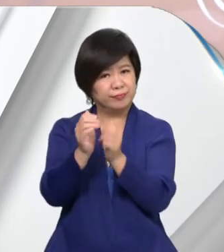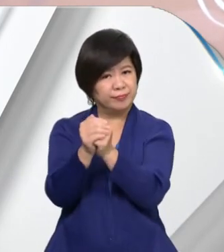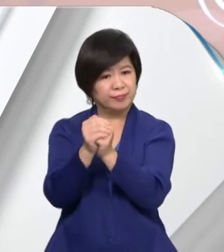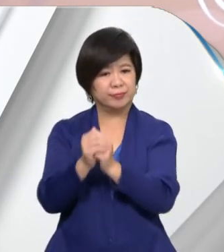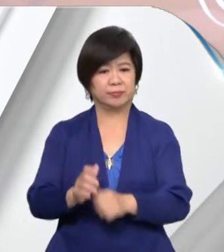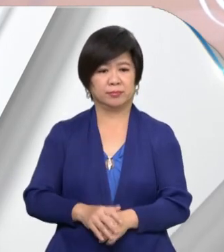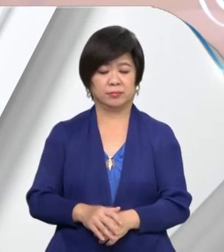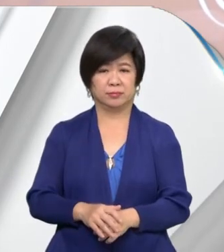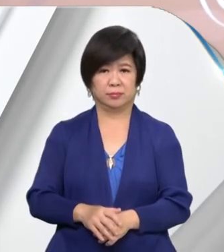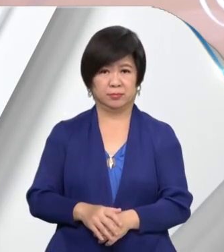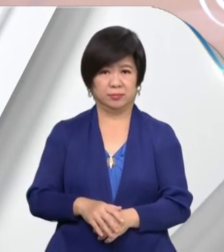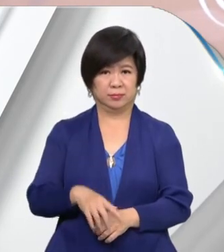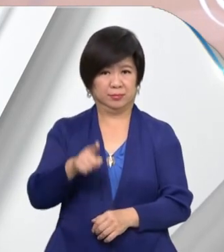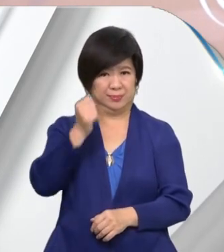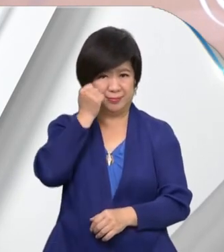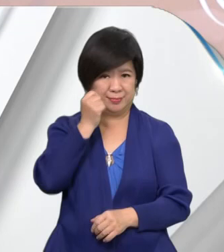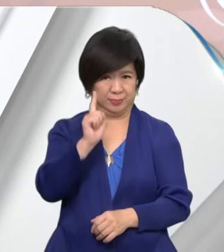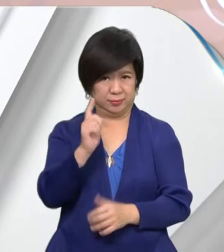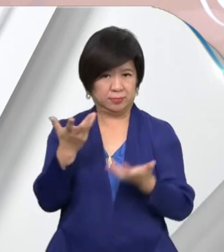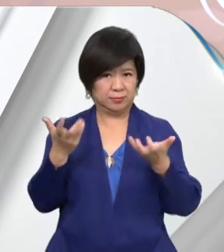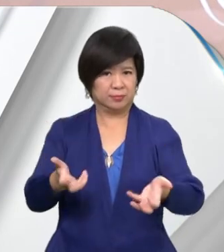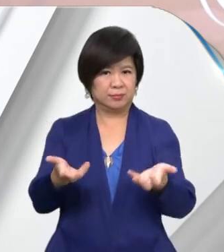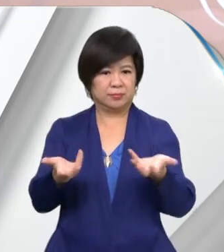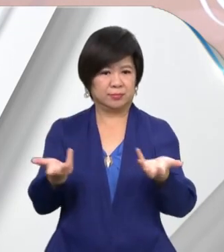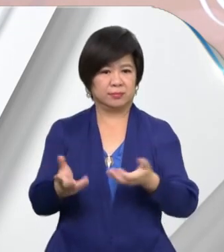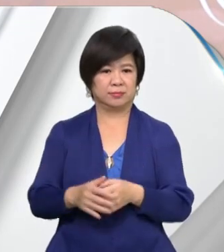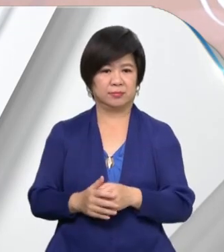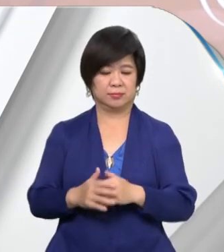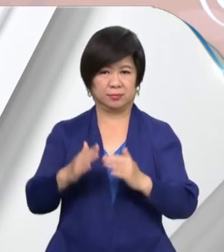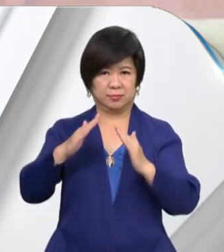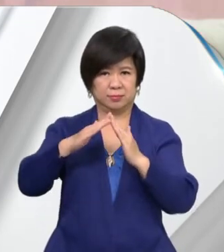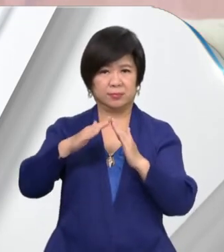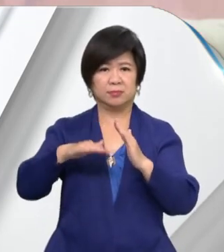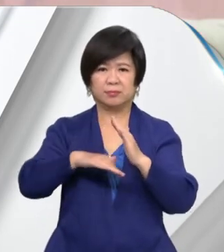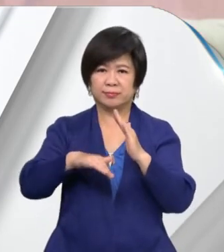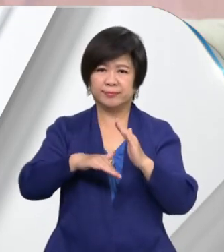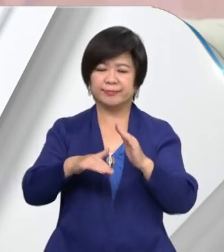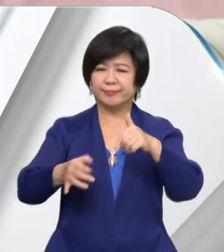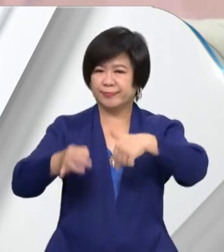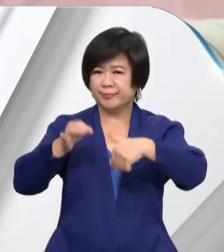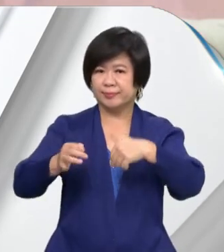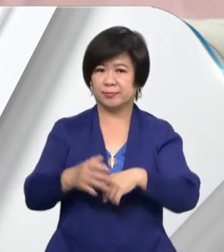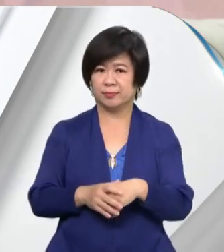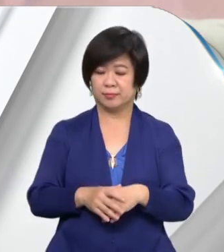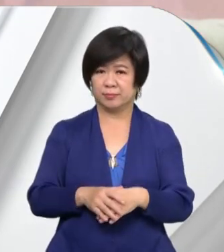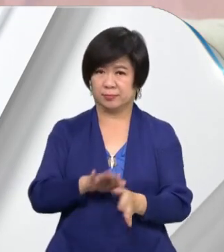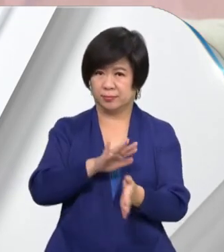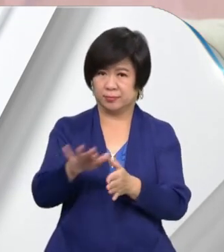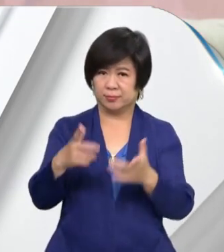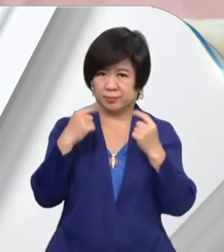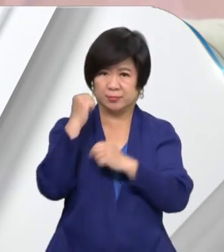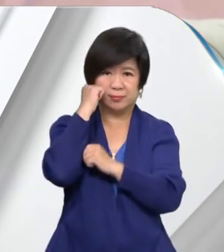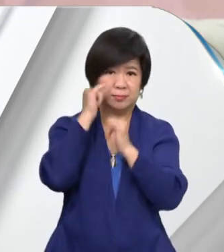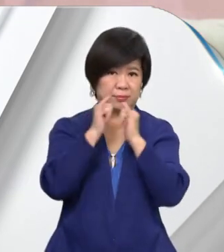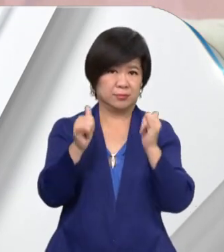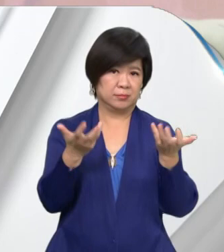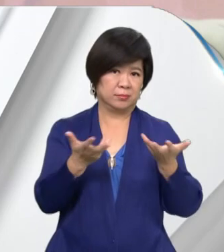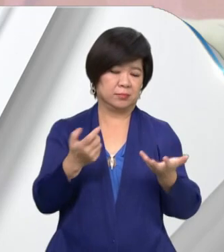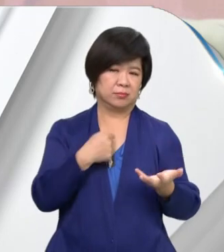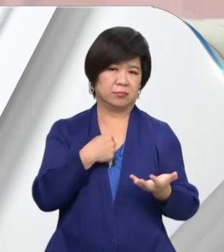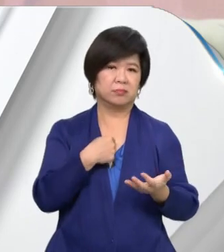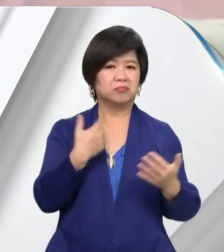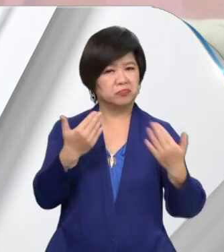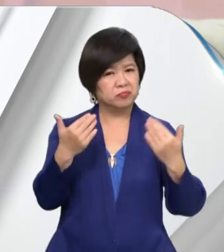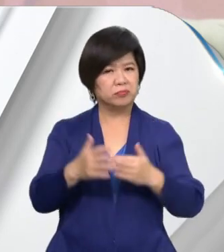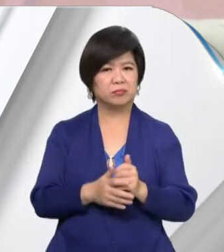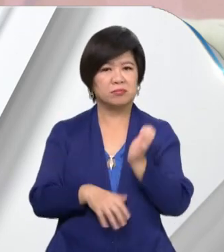了，还有一件事情非常重要，也就是家庭价值。那原住民的问题，我其实讲得非常的清楚。所有这些